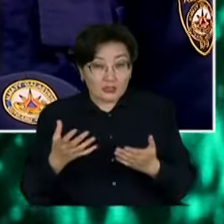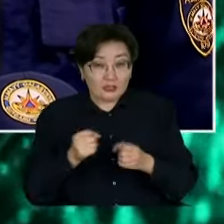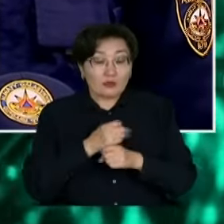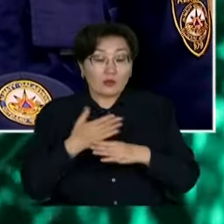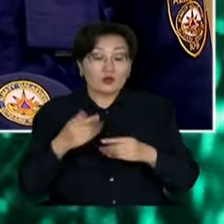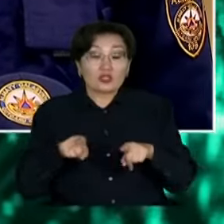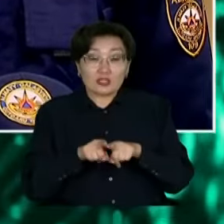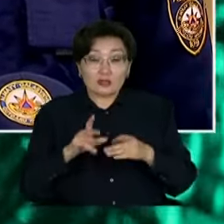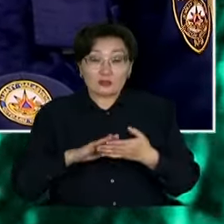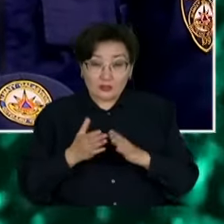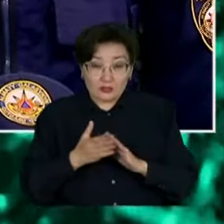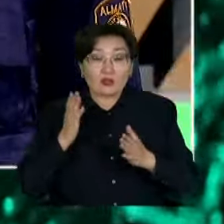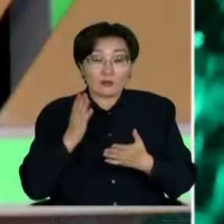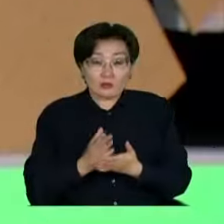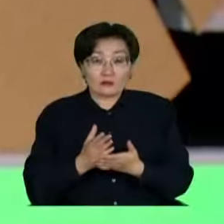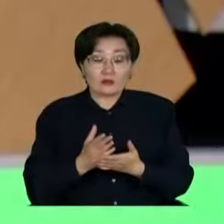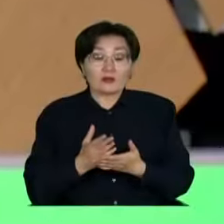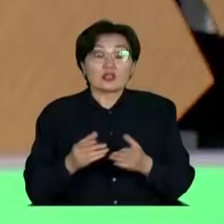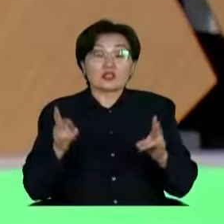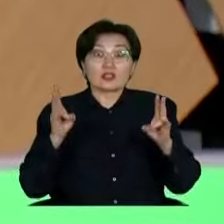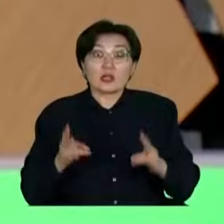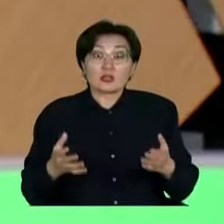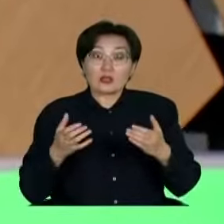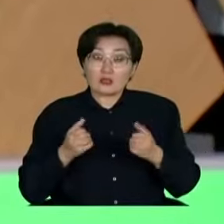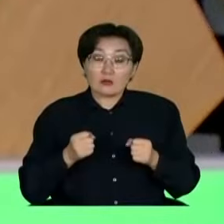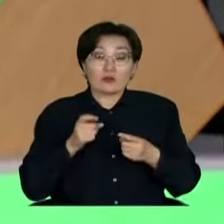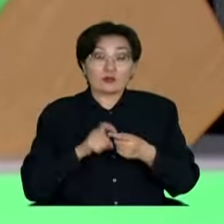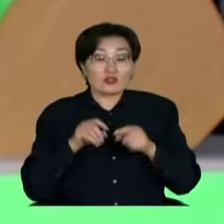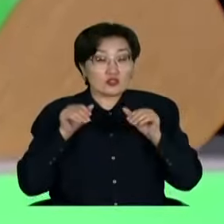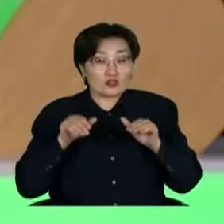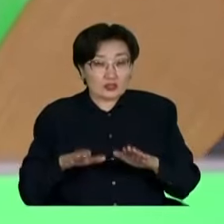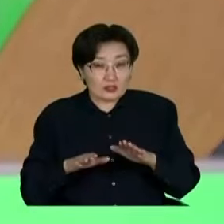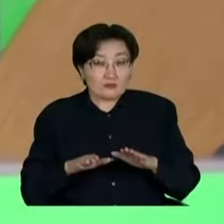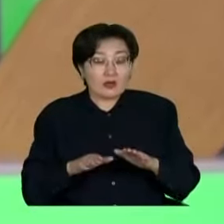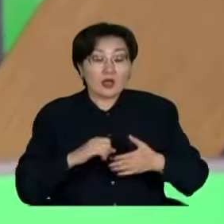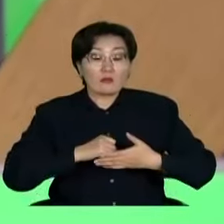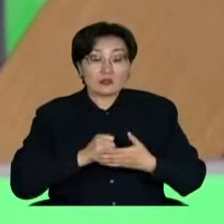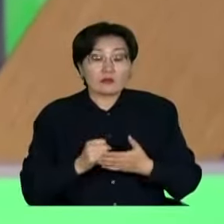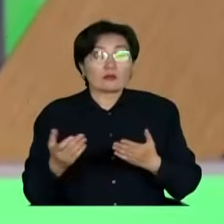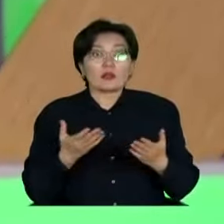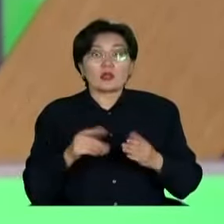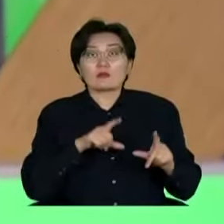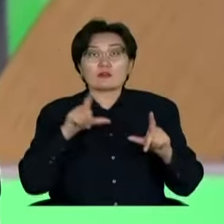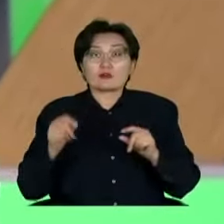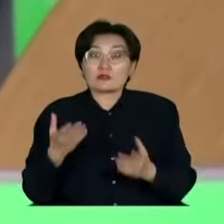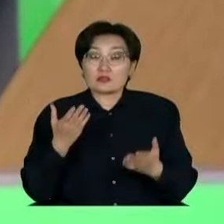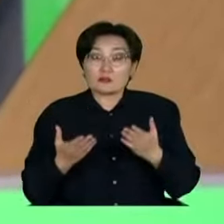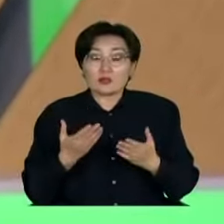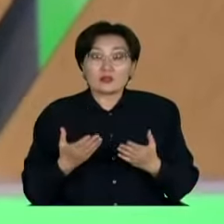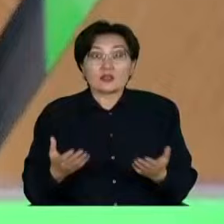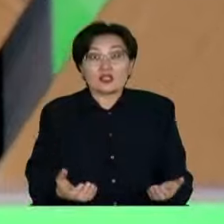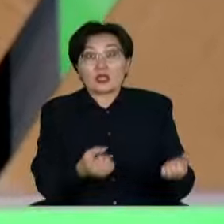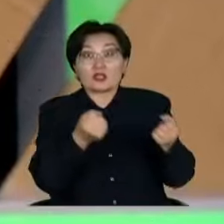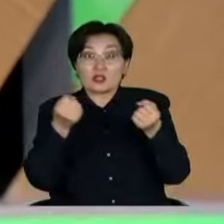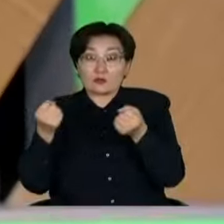Осындай жағдай болды. Оның алған жарақатына байланысты біз шешім қабылдаймыз, қалай барамыз. Егер де өзіміз көтеріп алып қайтатын